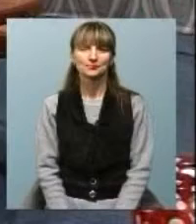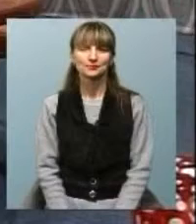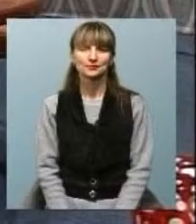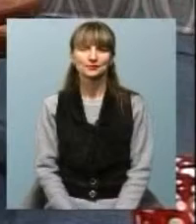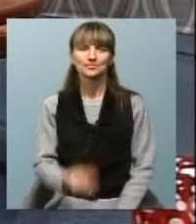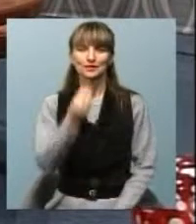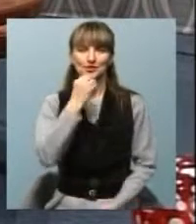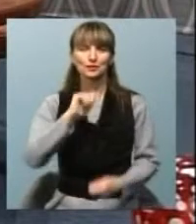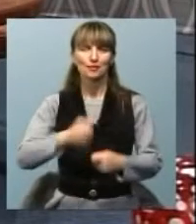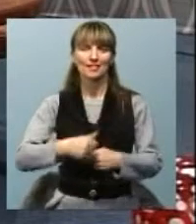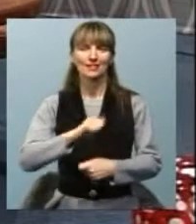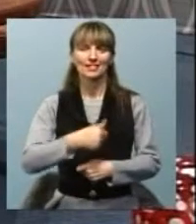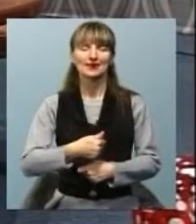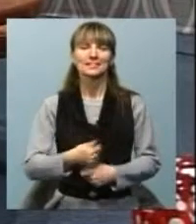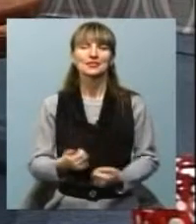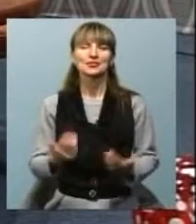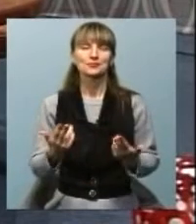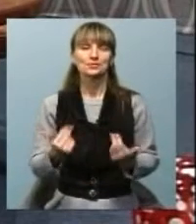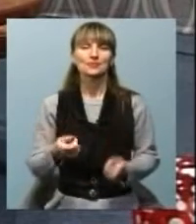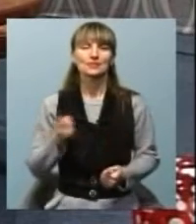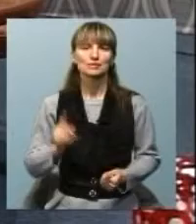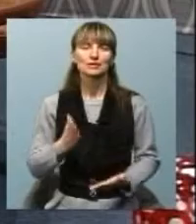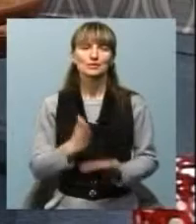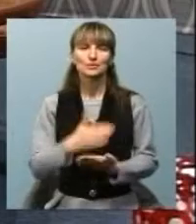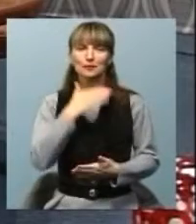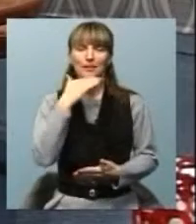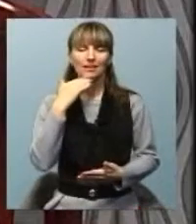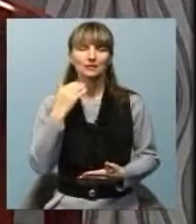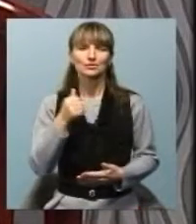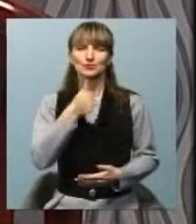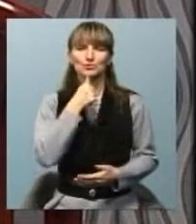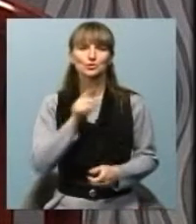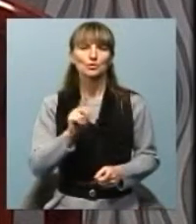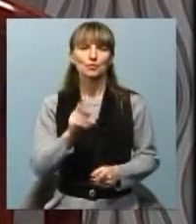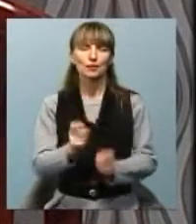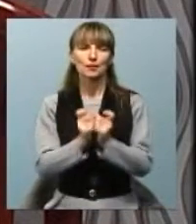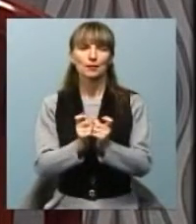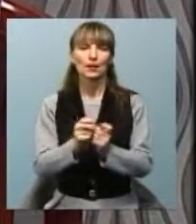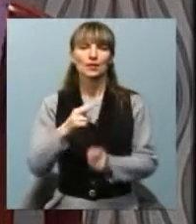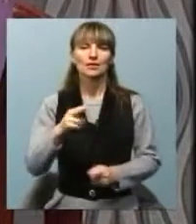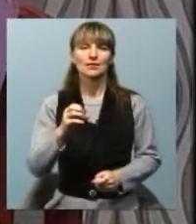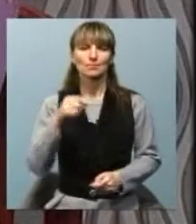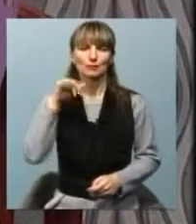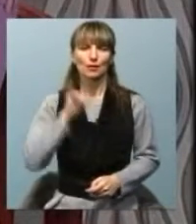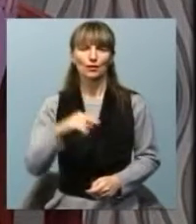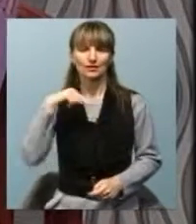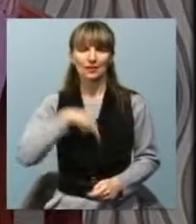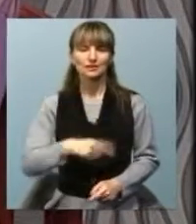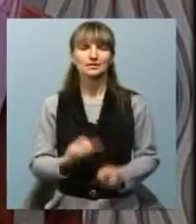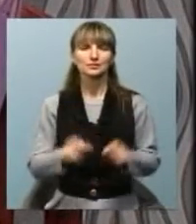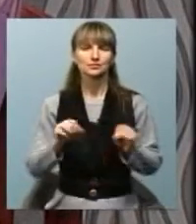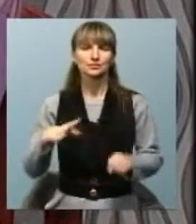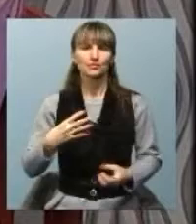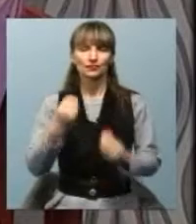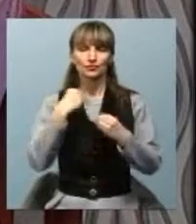Їси банани? Угу. Знаю, що насправді існує дуже багато методів, щоб побороти депресію. Це може бути дійсно